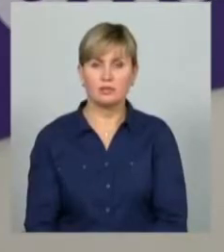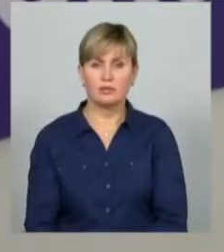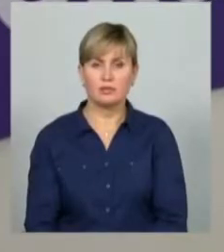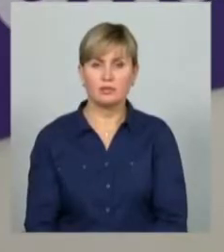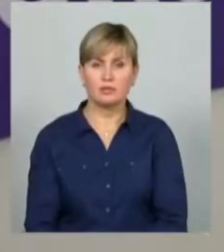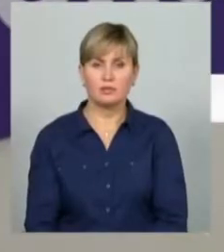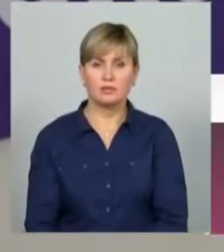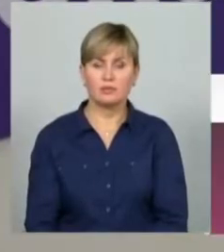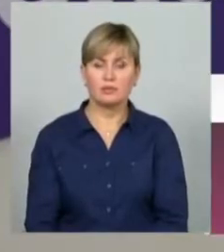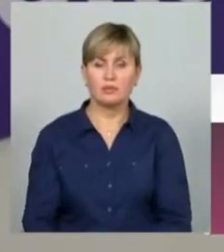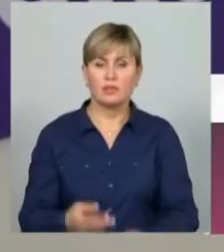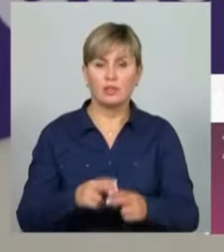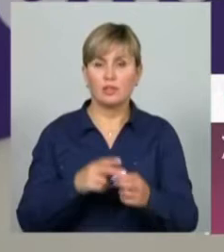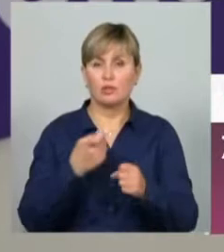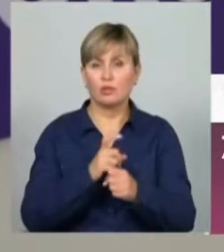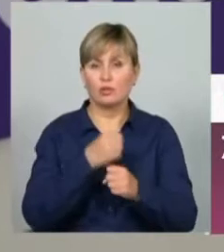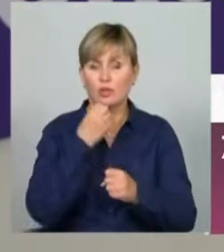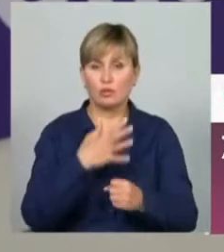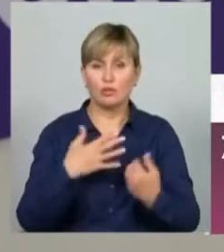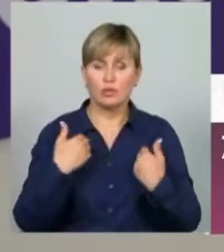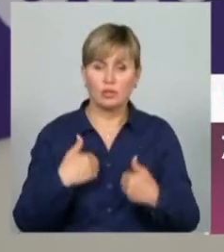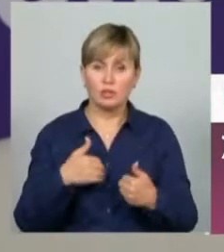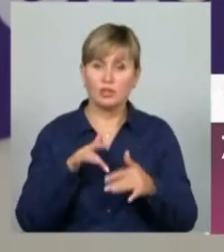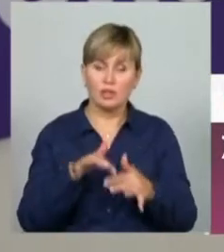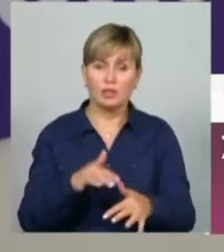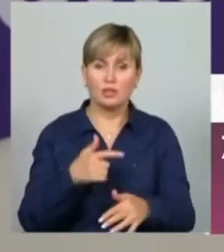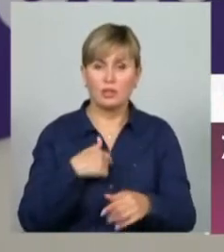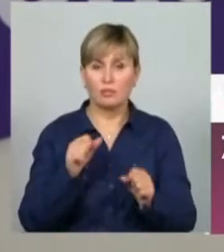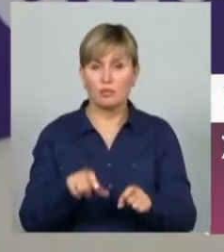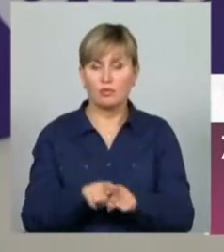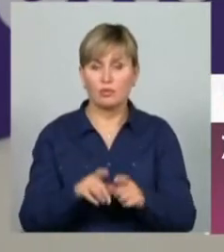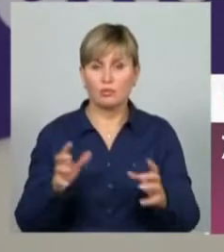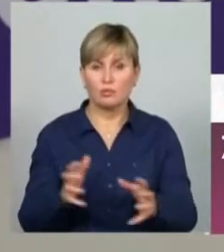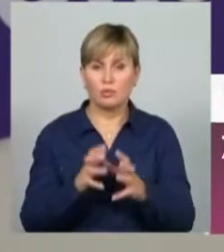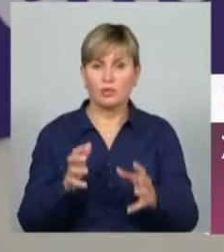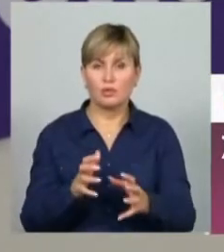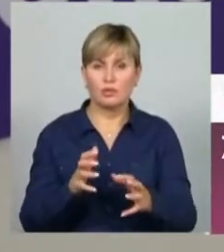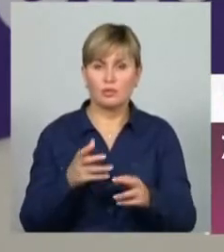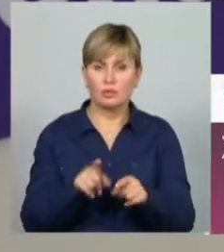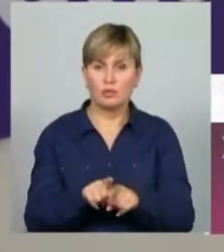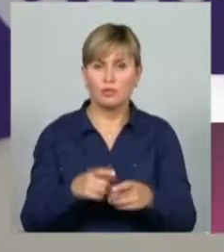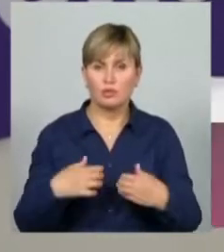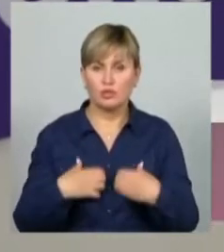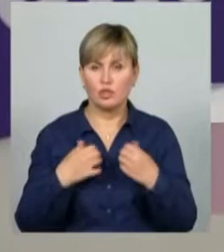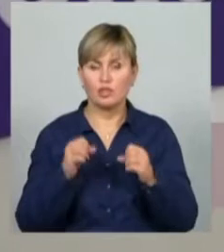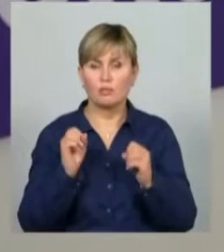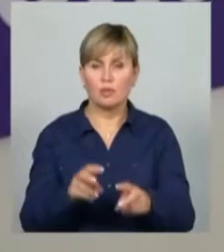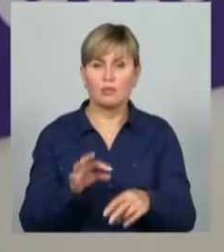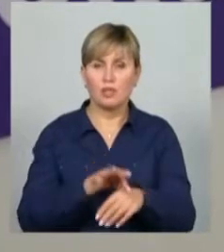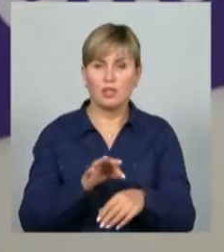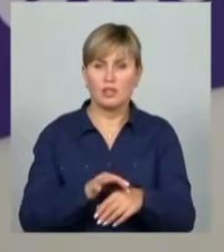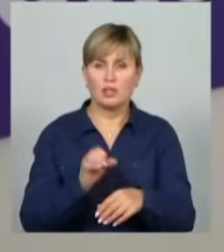Это на самом деле очень хорошее дело. Так я смогу уберечься от такой страшной болезни, как